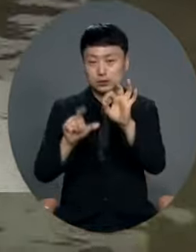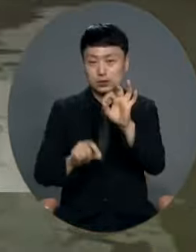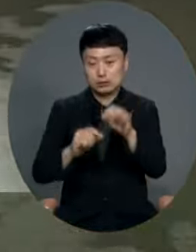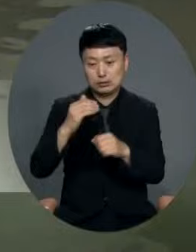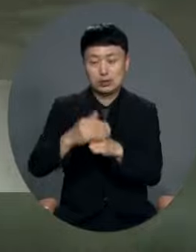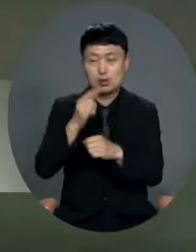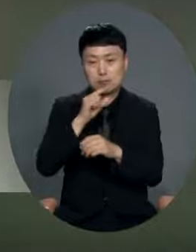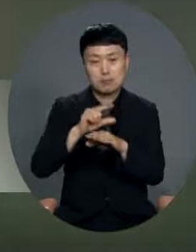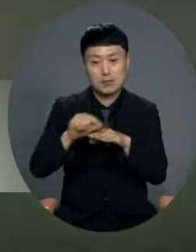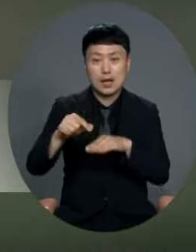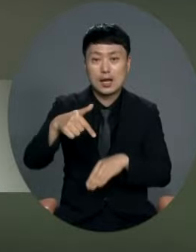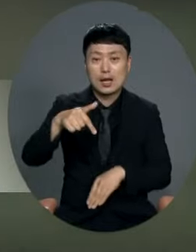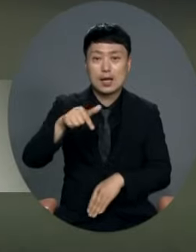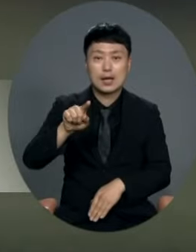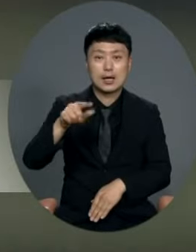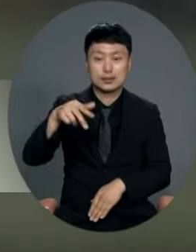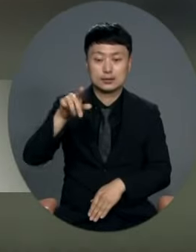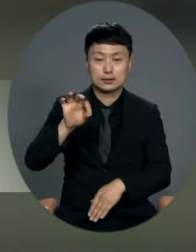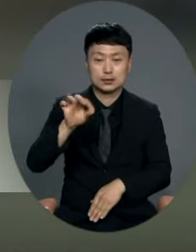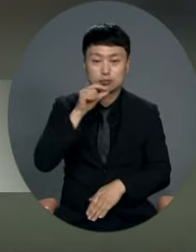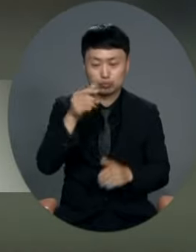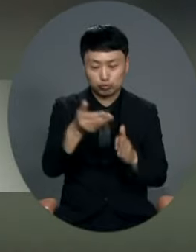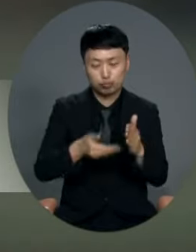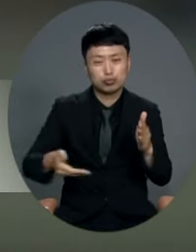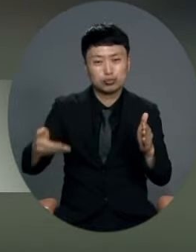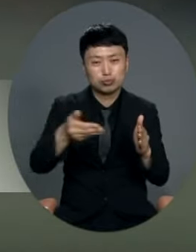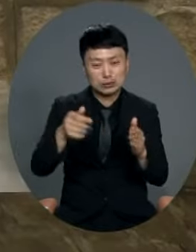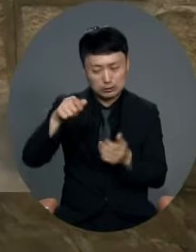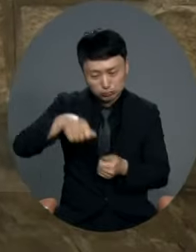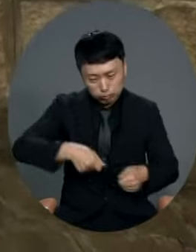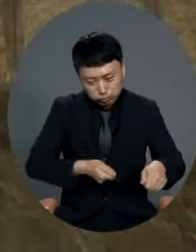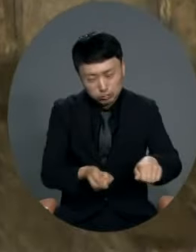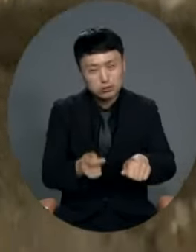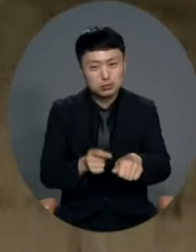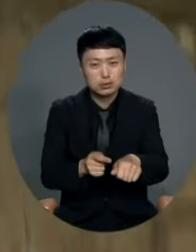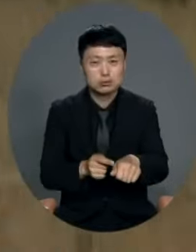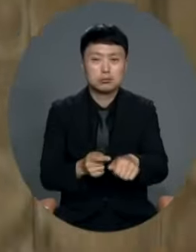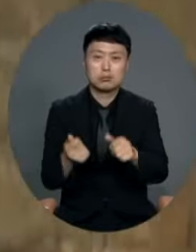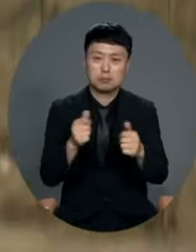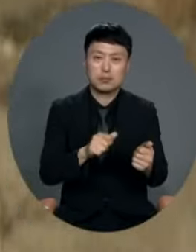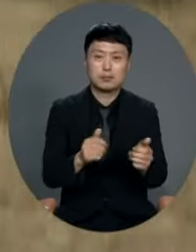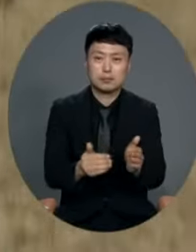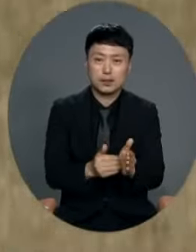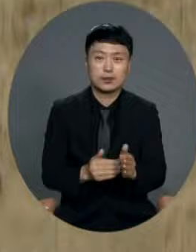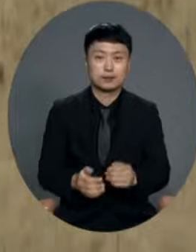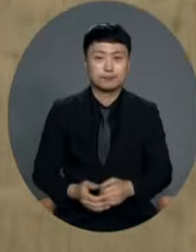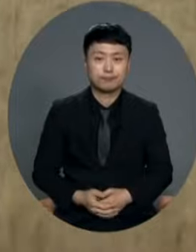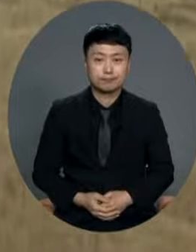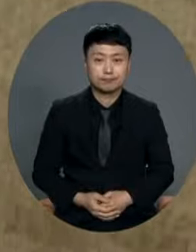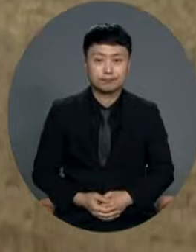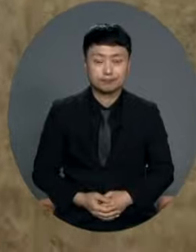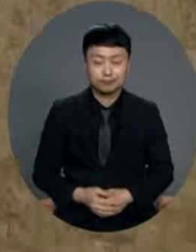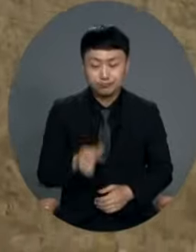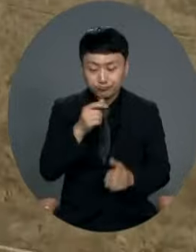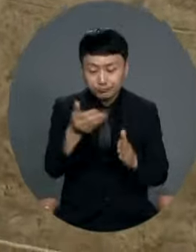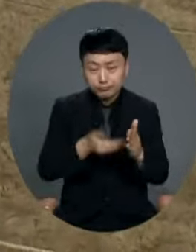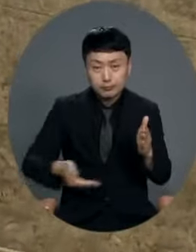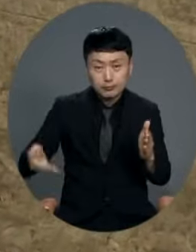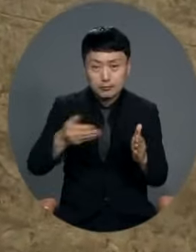대구 달성군 가창 대에서도 잠수부 참변이 발생했습니다 공사도중 잠수부